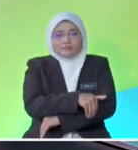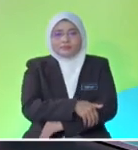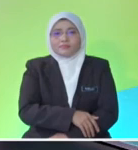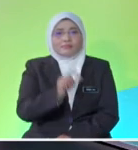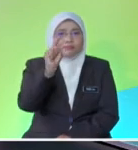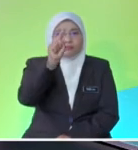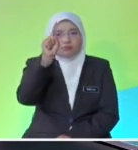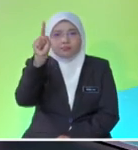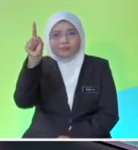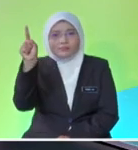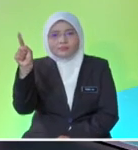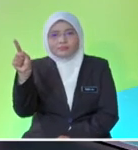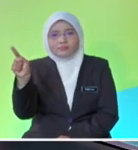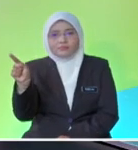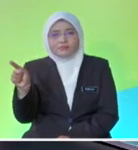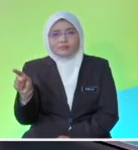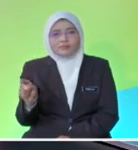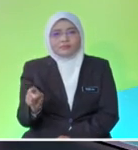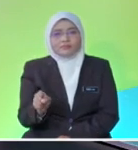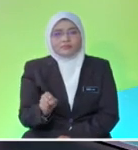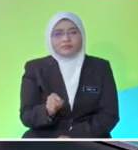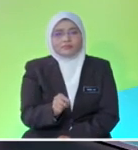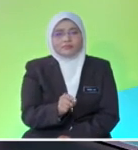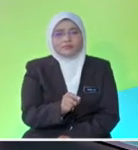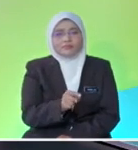dia waktu yang dia perlu belajar, iaitu